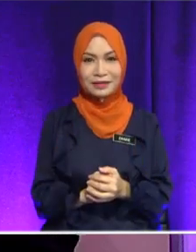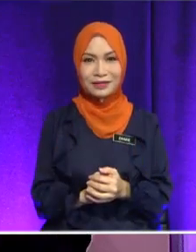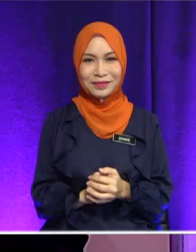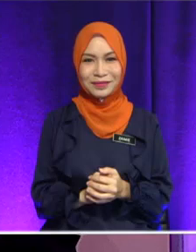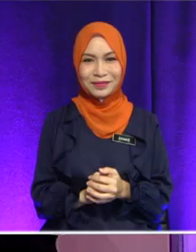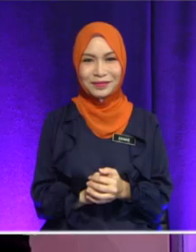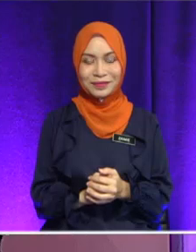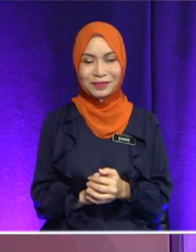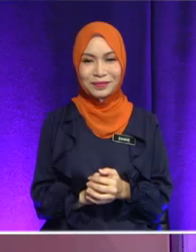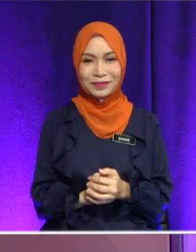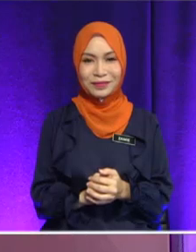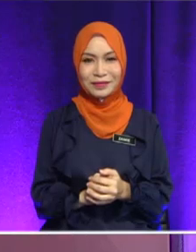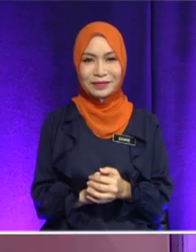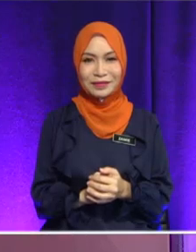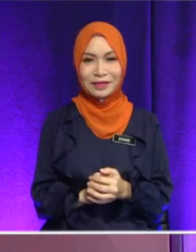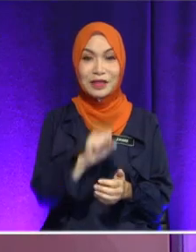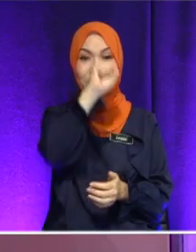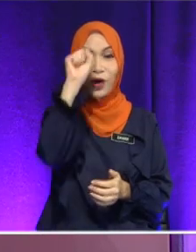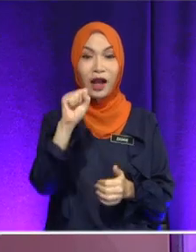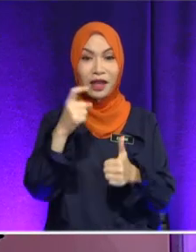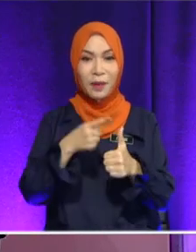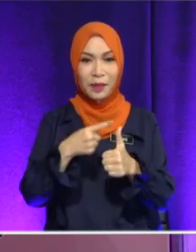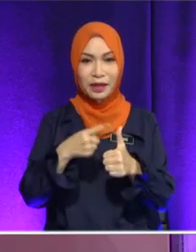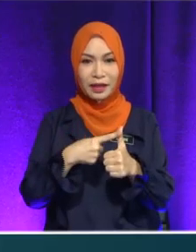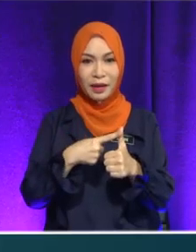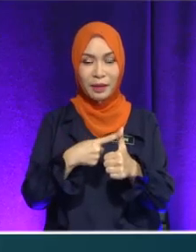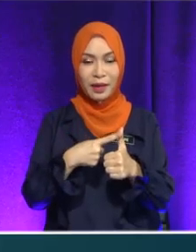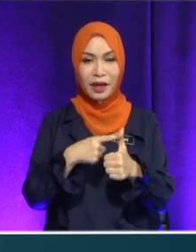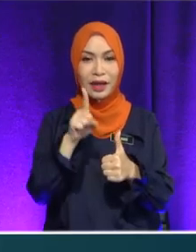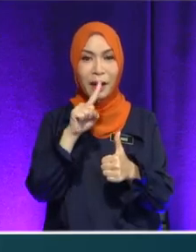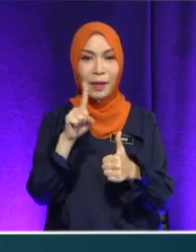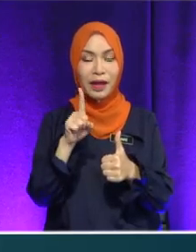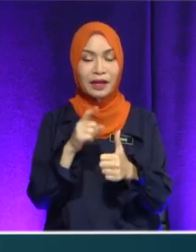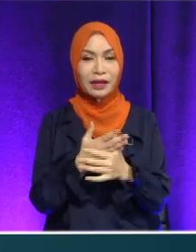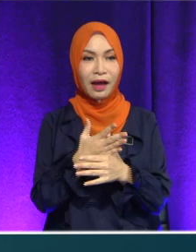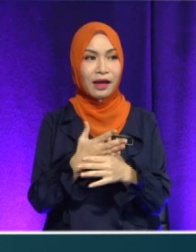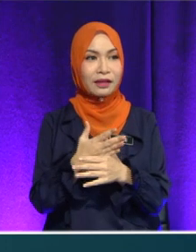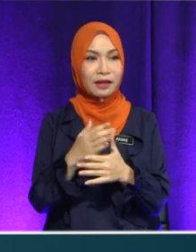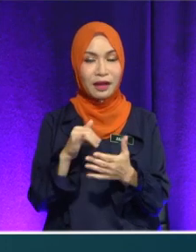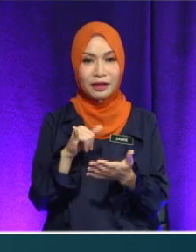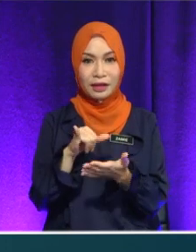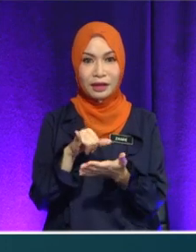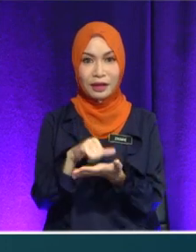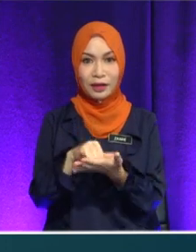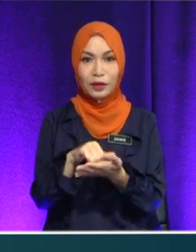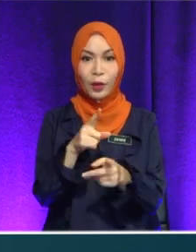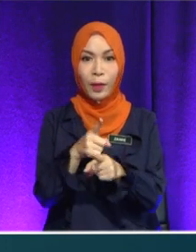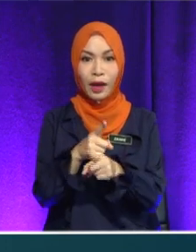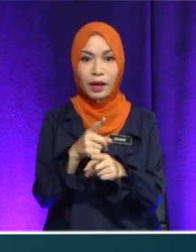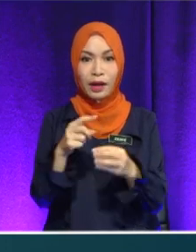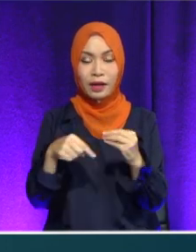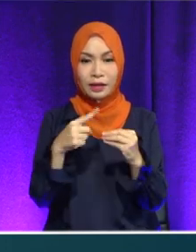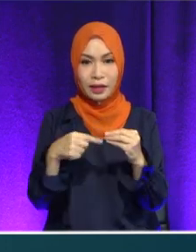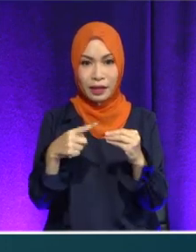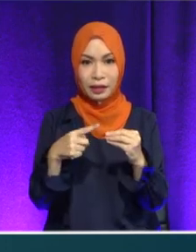Oke gitu soalnya yang pertama berikut adalah benar tentang aliran kyubism oke